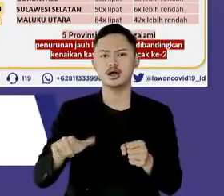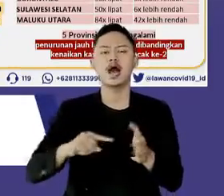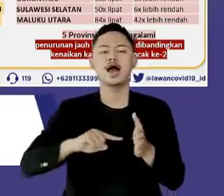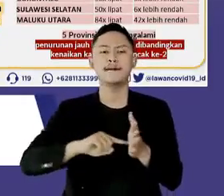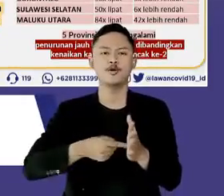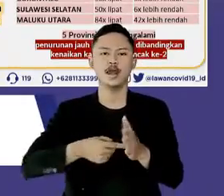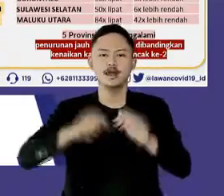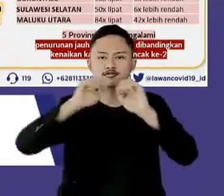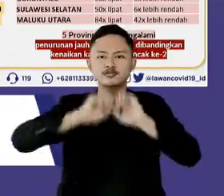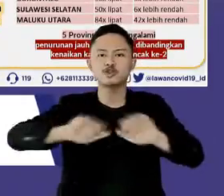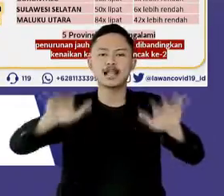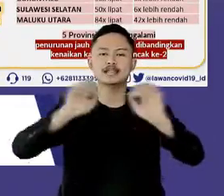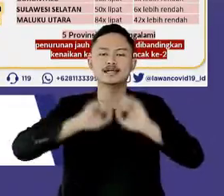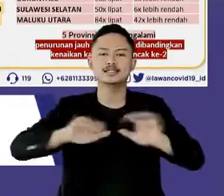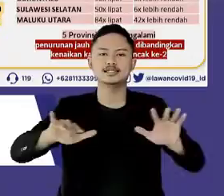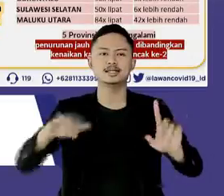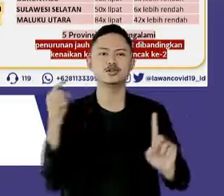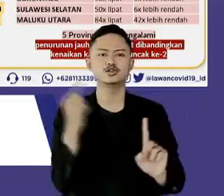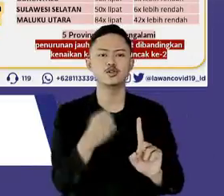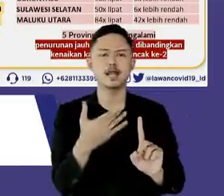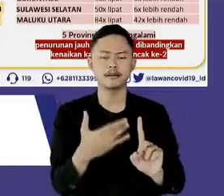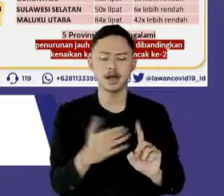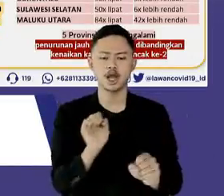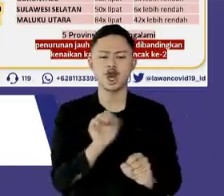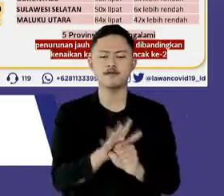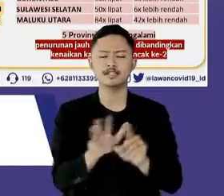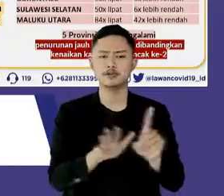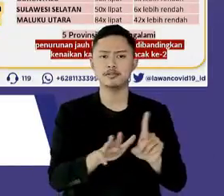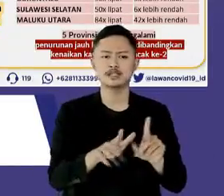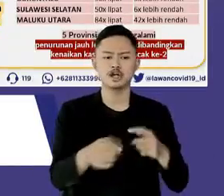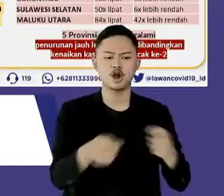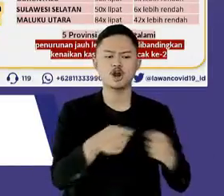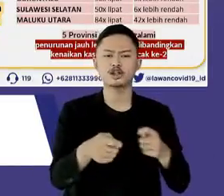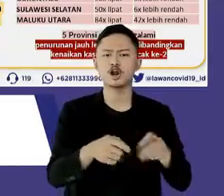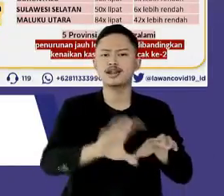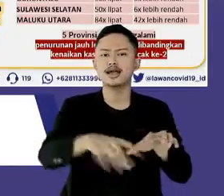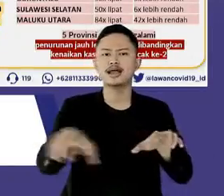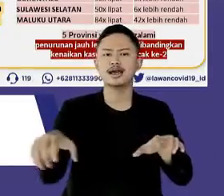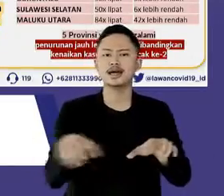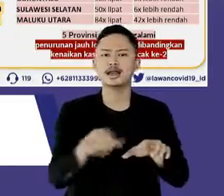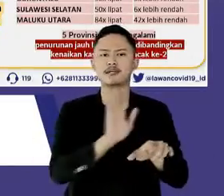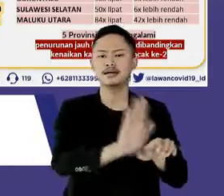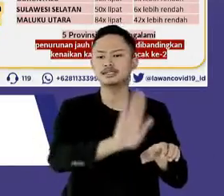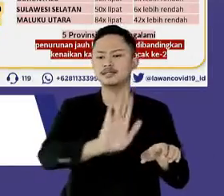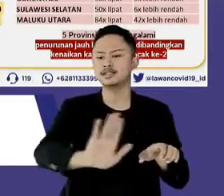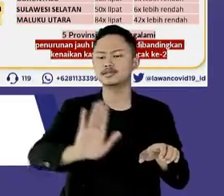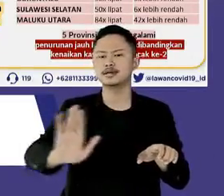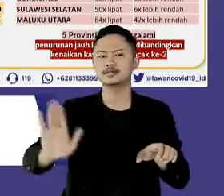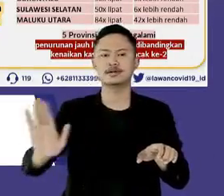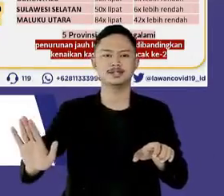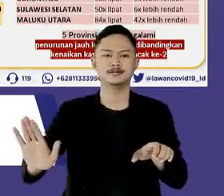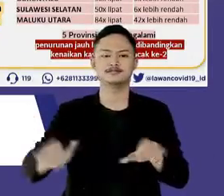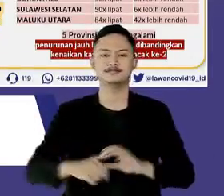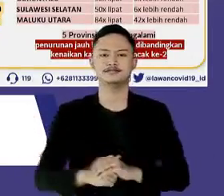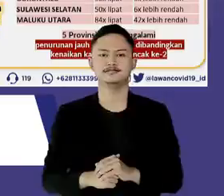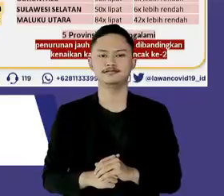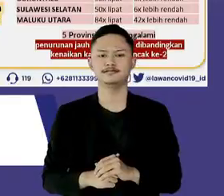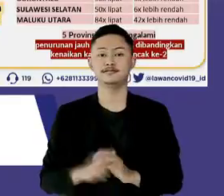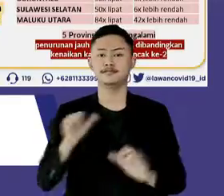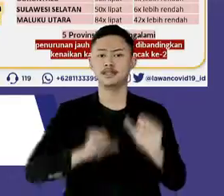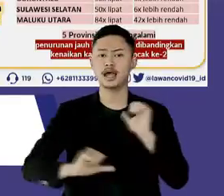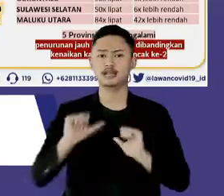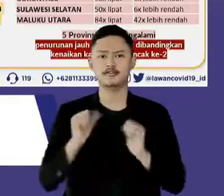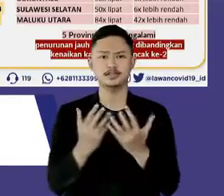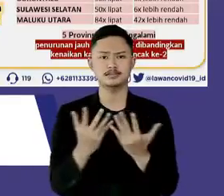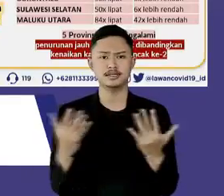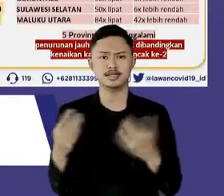digaungkan sebagai tujuan penanganan konflik 19 Hai penting untuk ditekankan bahwa pembukaan aktivitas